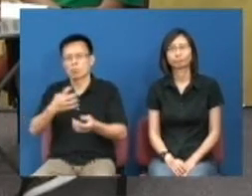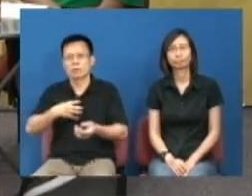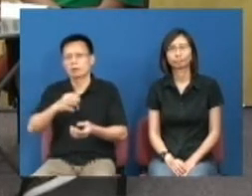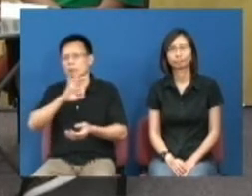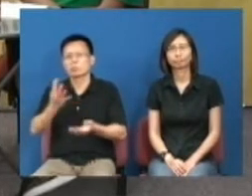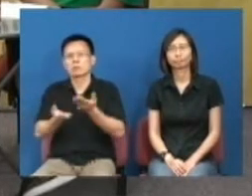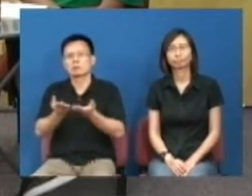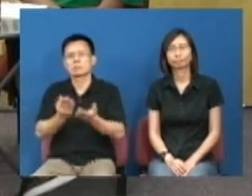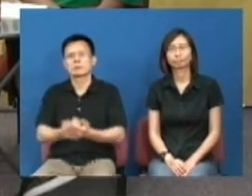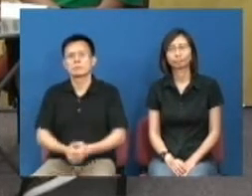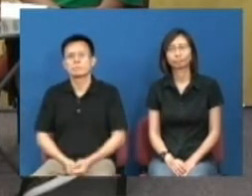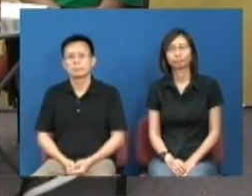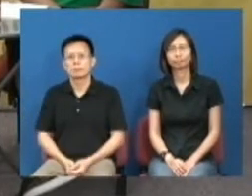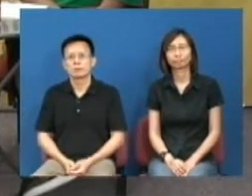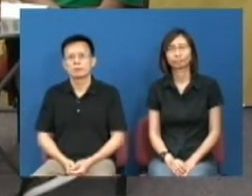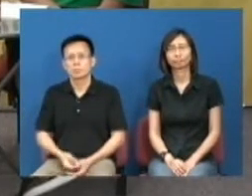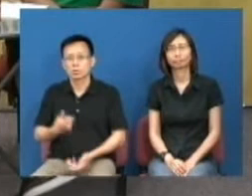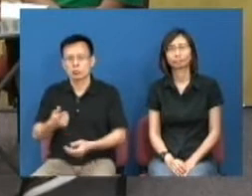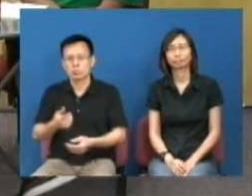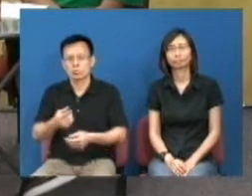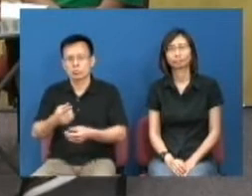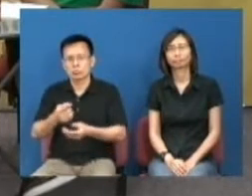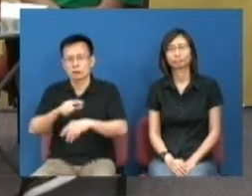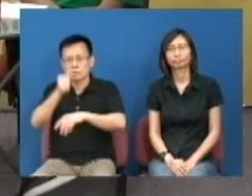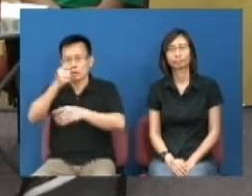咪啊？佢仲得閒去寫埋